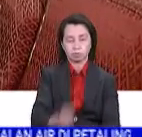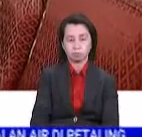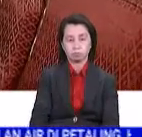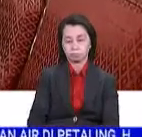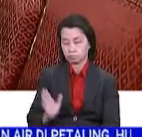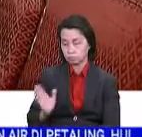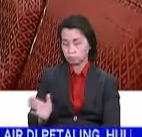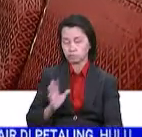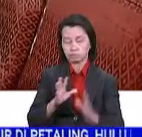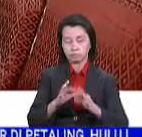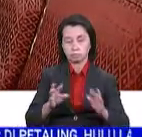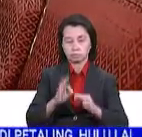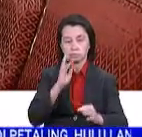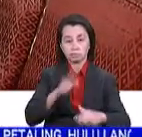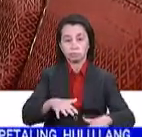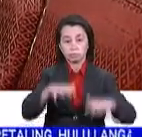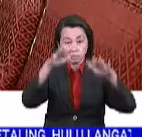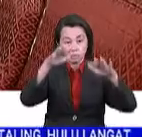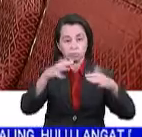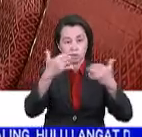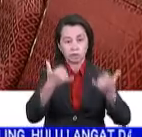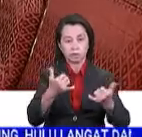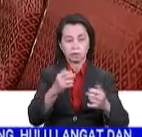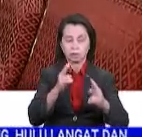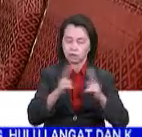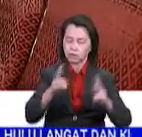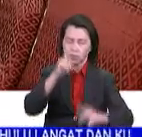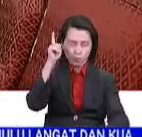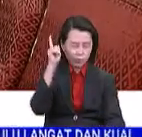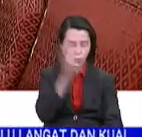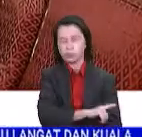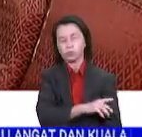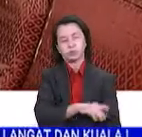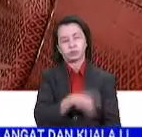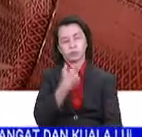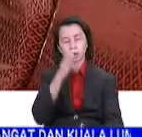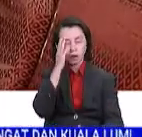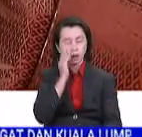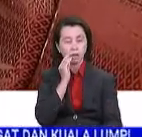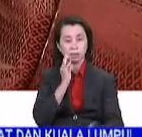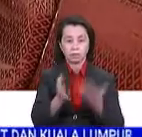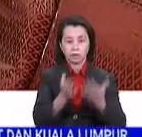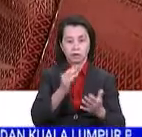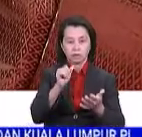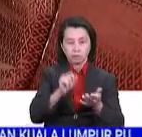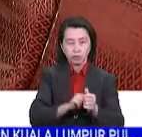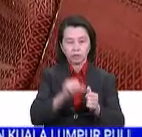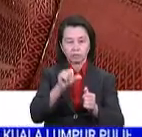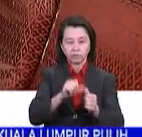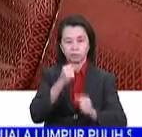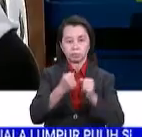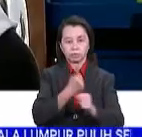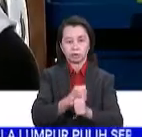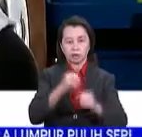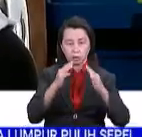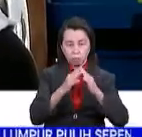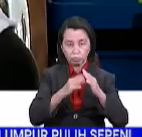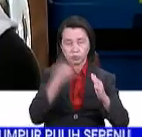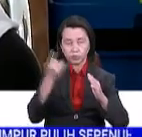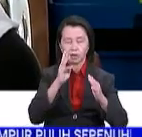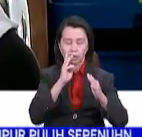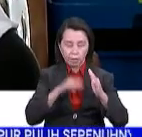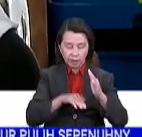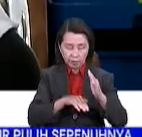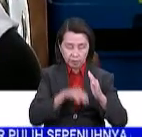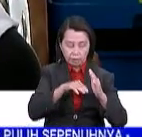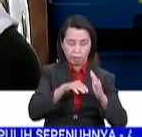Halimah menceritakan pengalaman banjir kali ini adalah yang paling buruk dialaminya. Meskipun saban tahun, kediamannya seringkali dinaiki